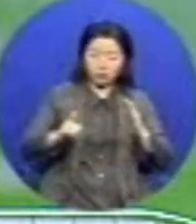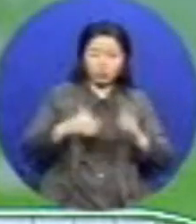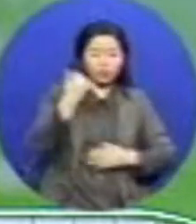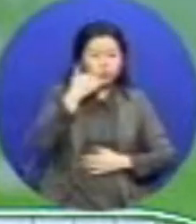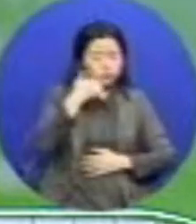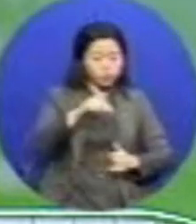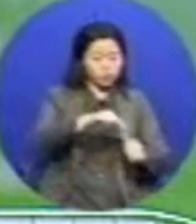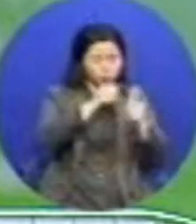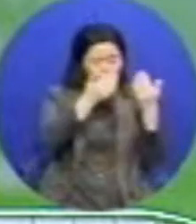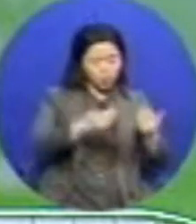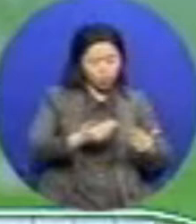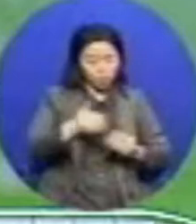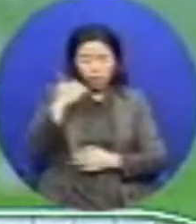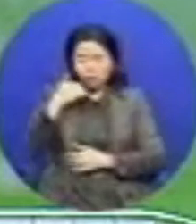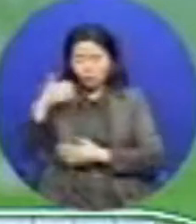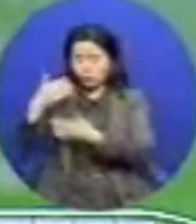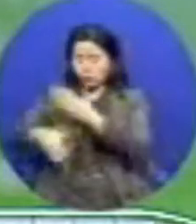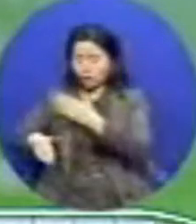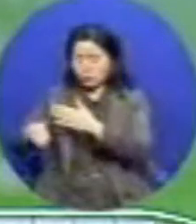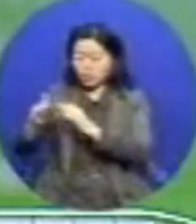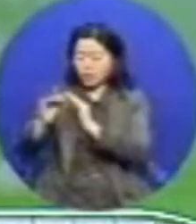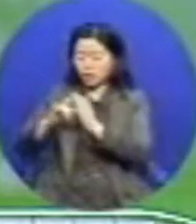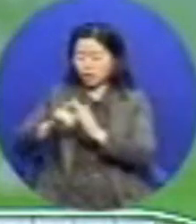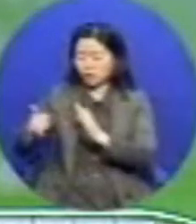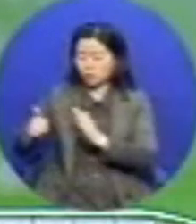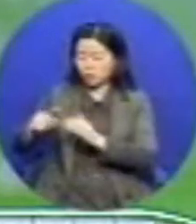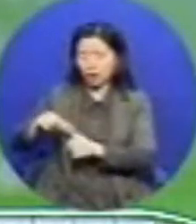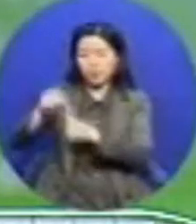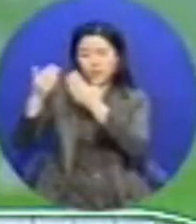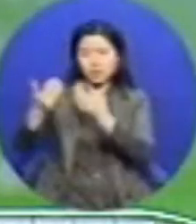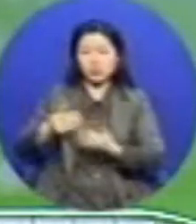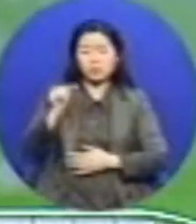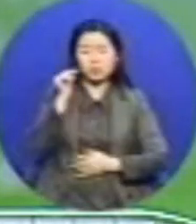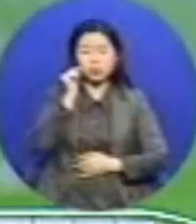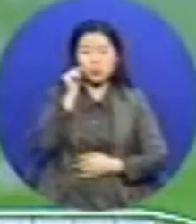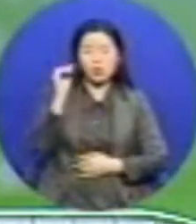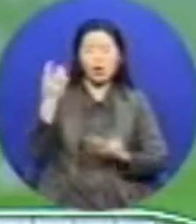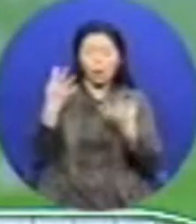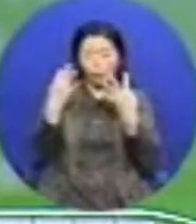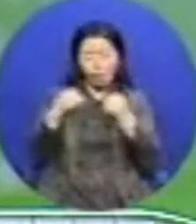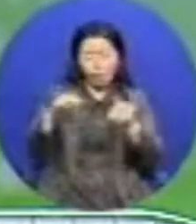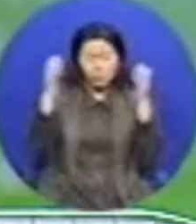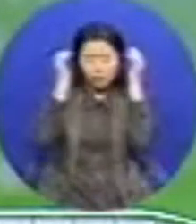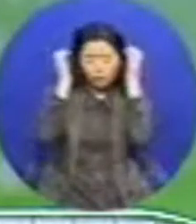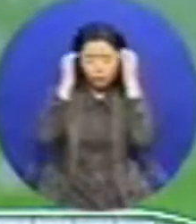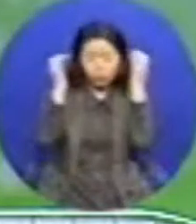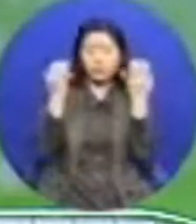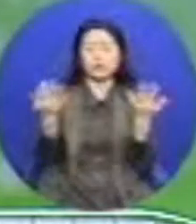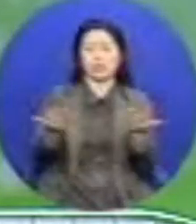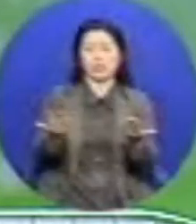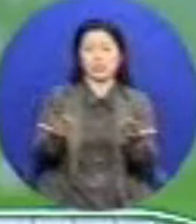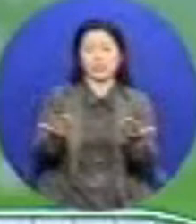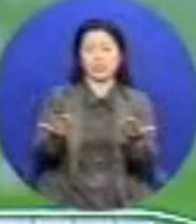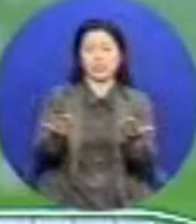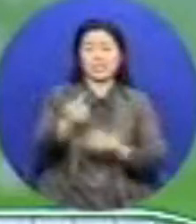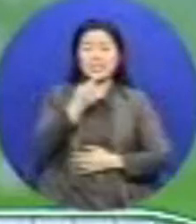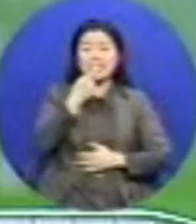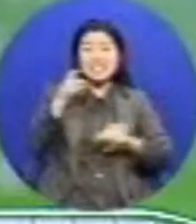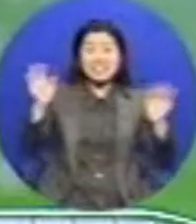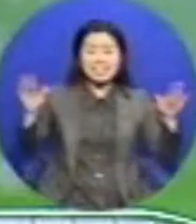못한다는 것은 그 얼마나 고통스러운 일입니까 아 천사들이